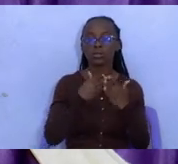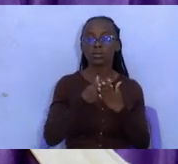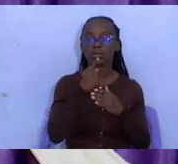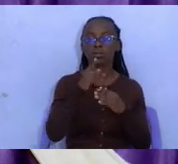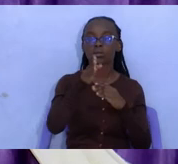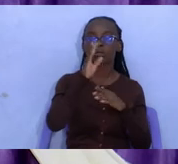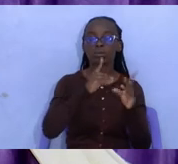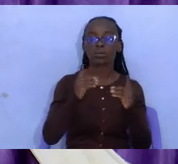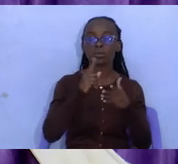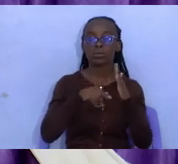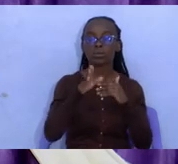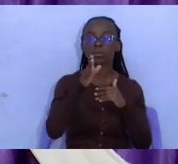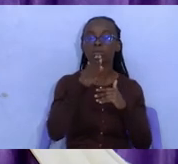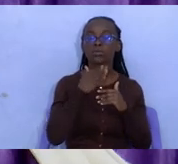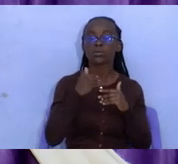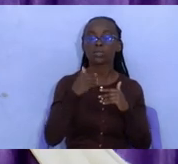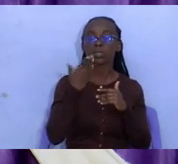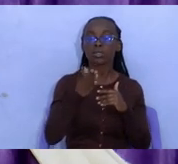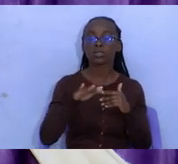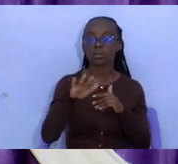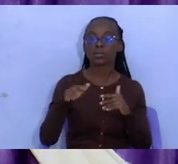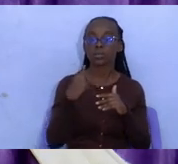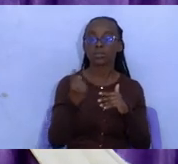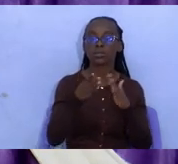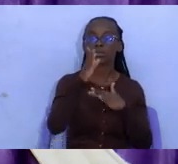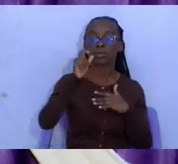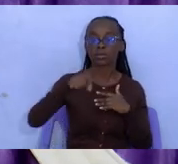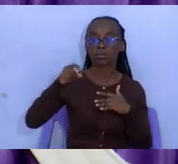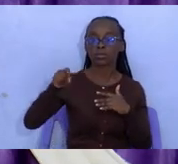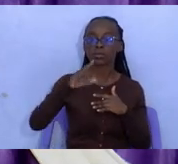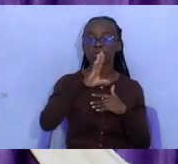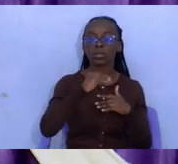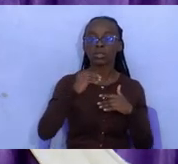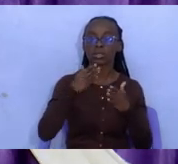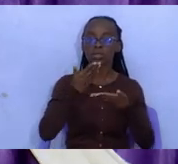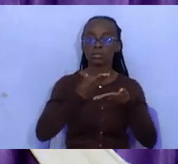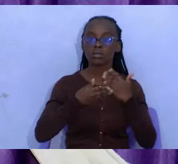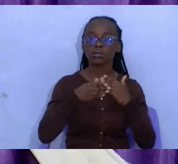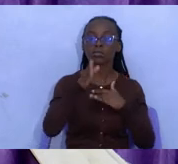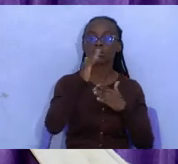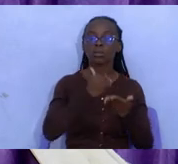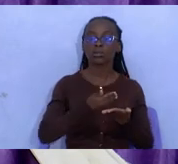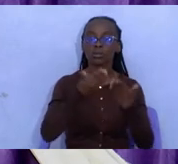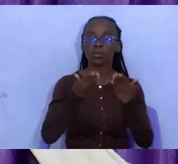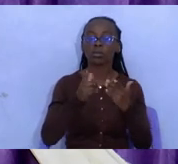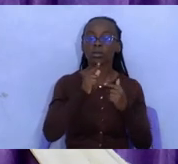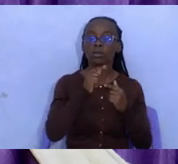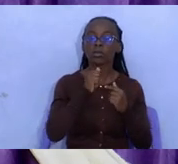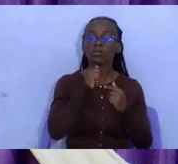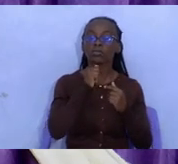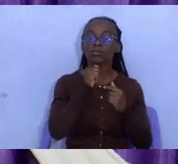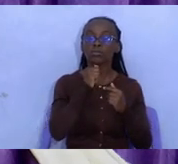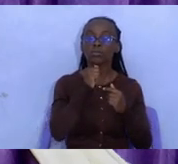akufanikishe. Kuna mahali Mungu amekupanda na kuna mtumishi Mungu amekupatia. Don't despise that servant of